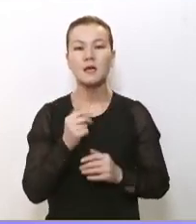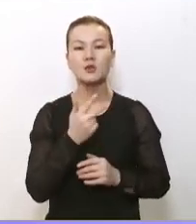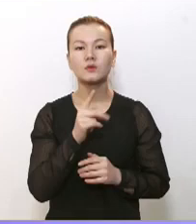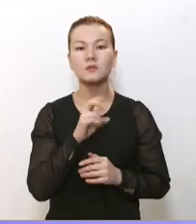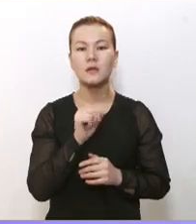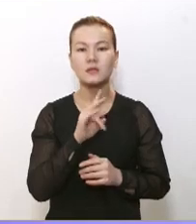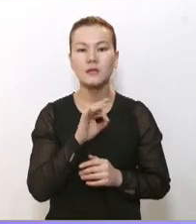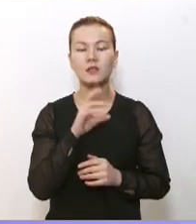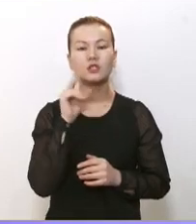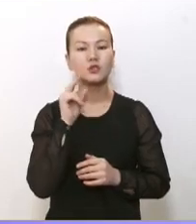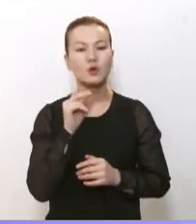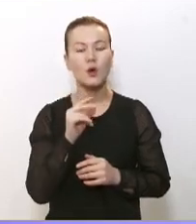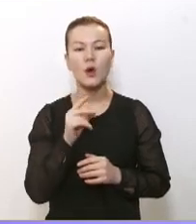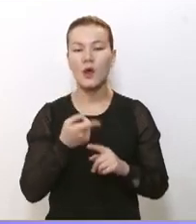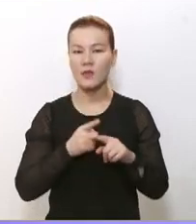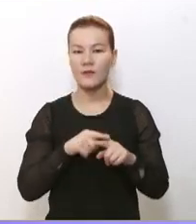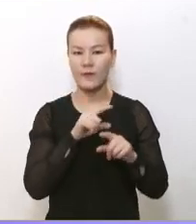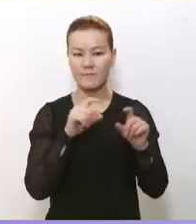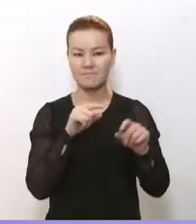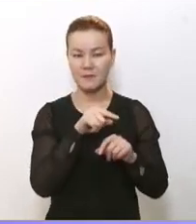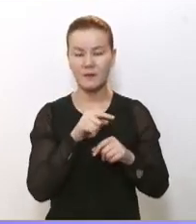число данного вида.